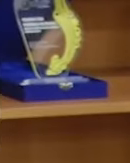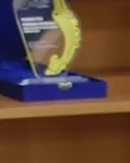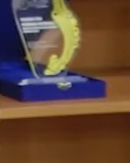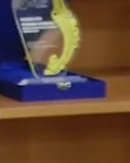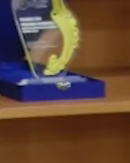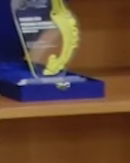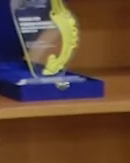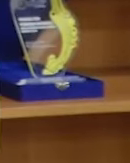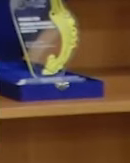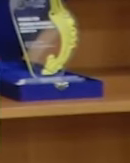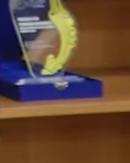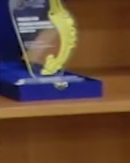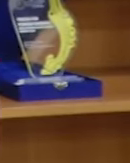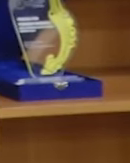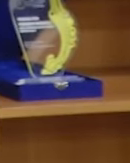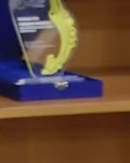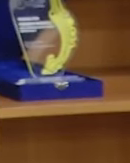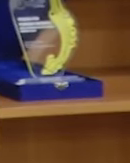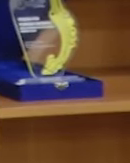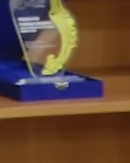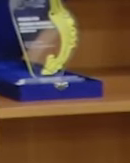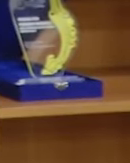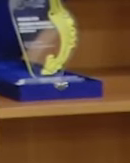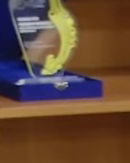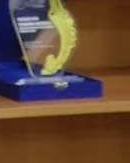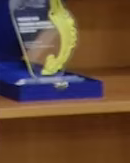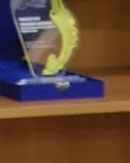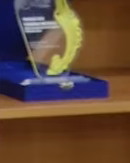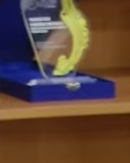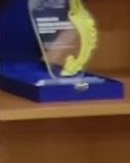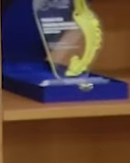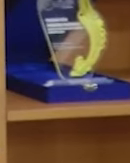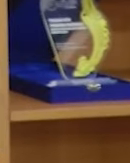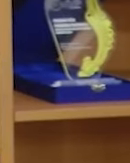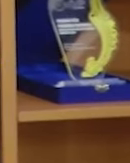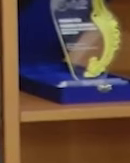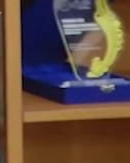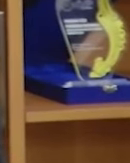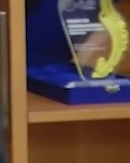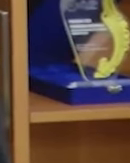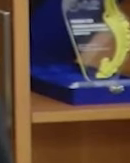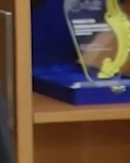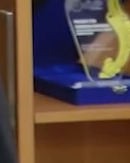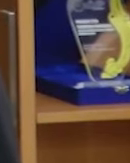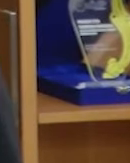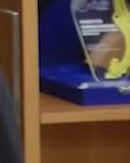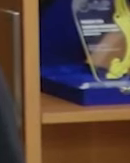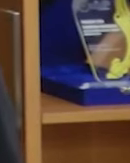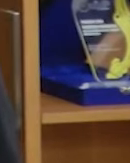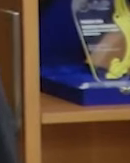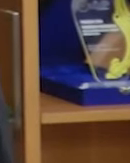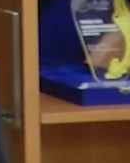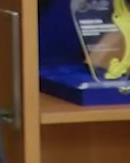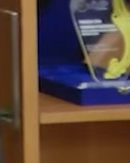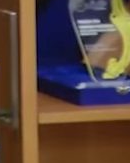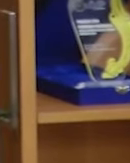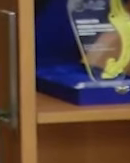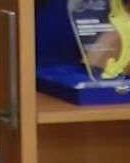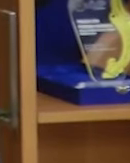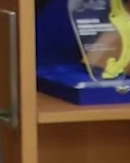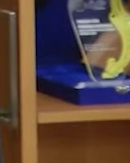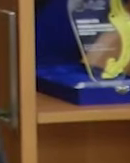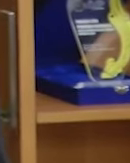ini ada sekitar 2.500-an mahasiswa baru UHAMKA kita diundang untuk dikasih kesempatan untuk